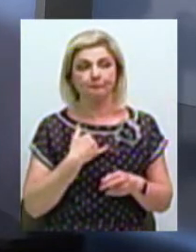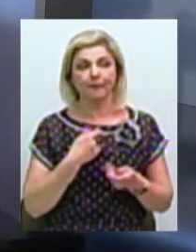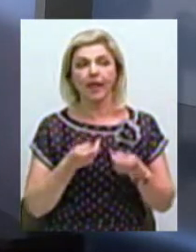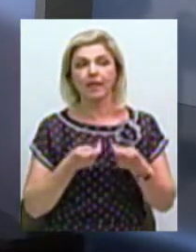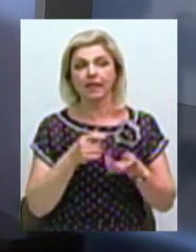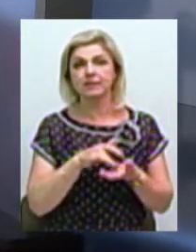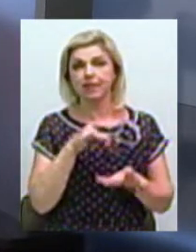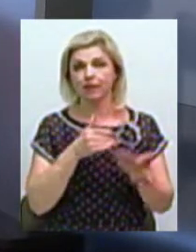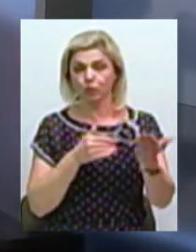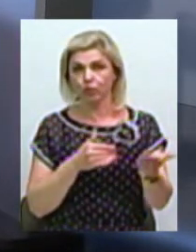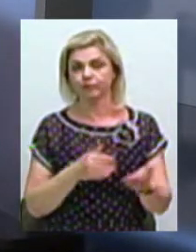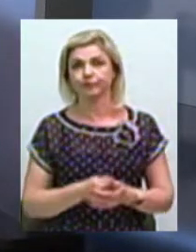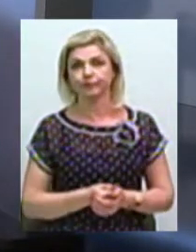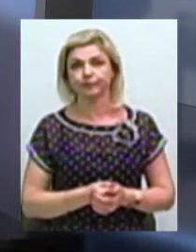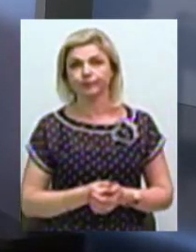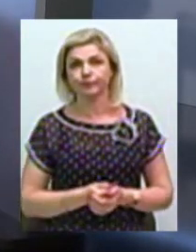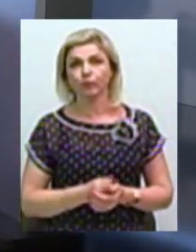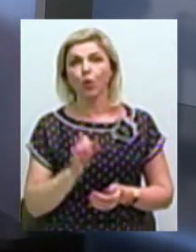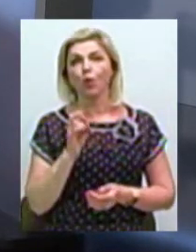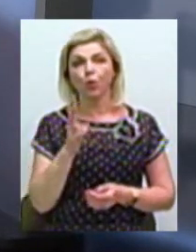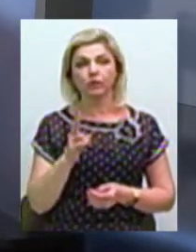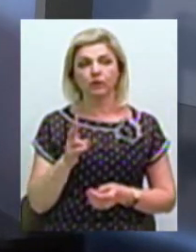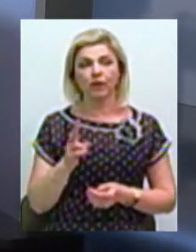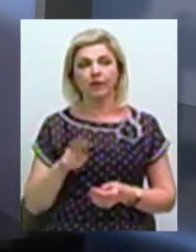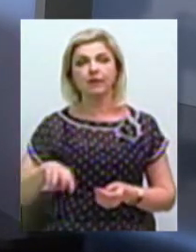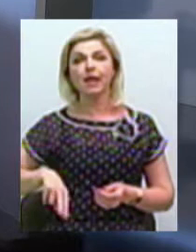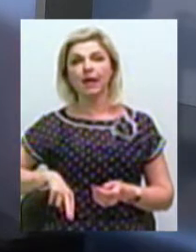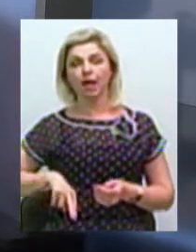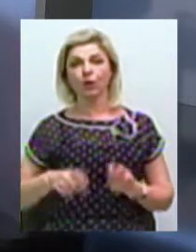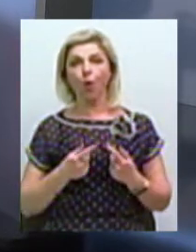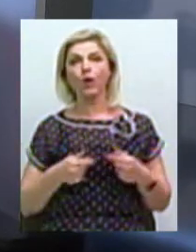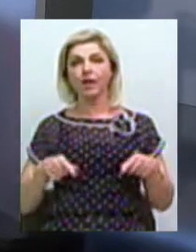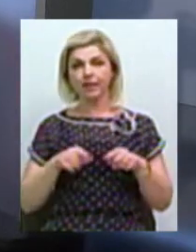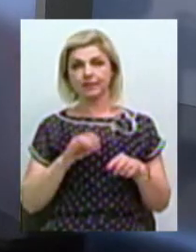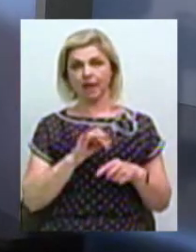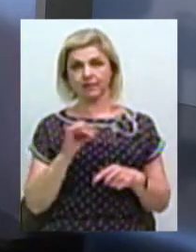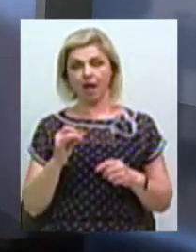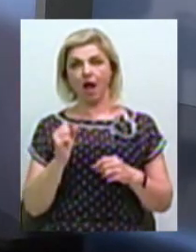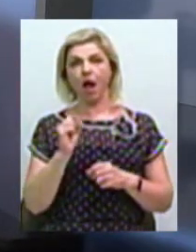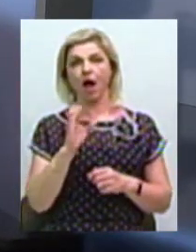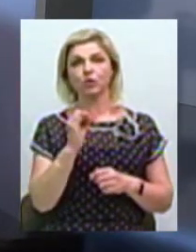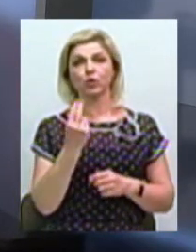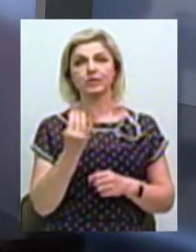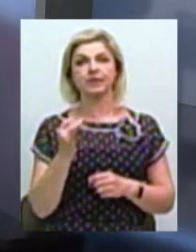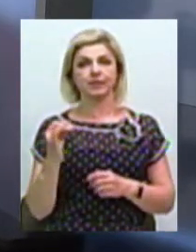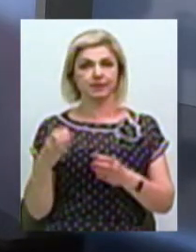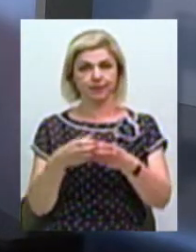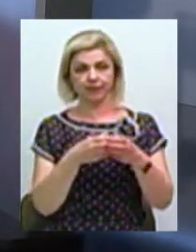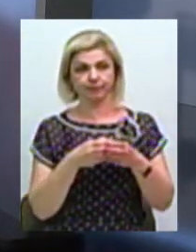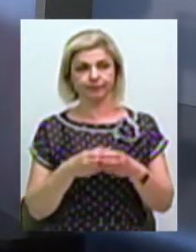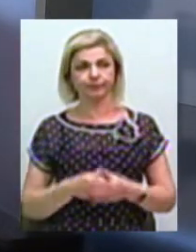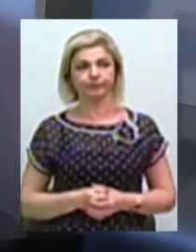центру Віктор Петренко. Директор організації, да, асоціації, да? Ні, не асоціації, а